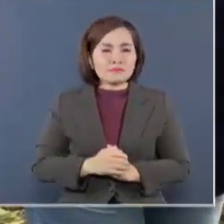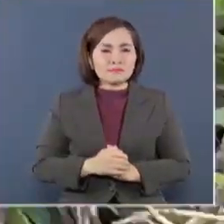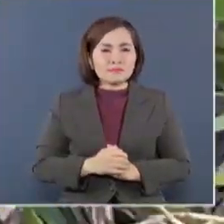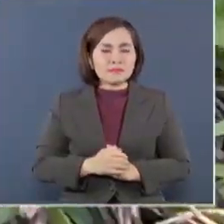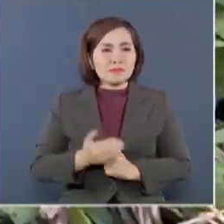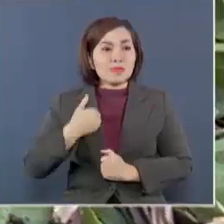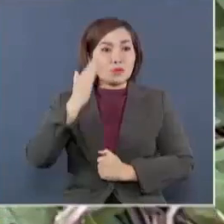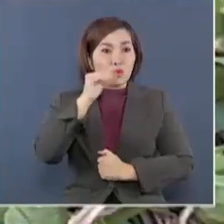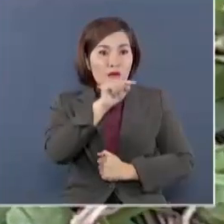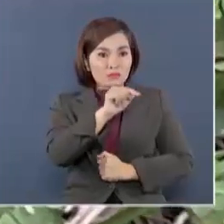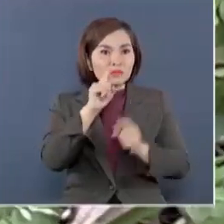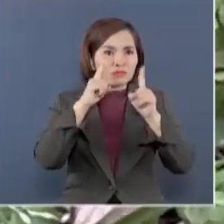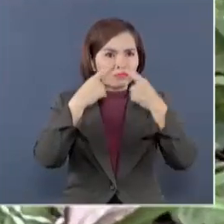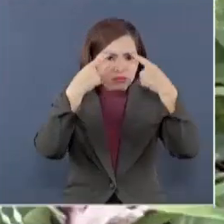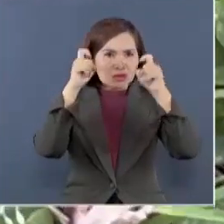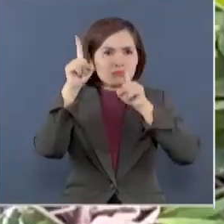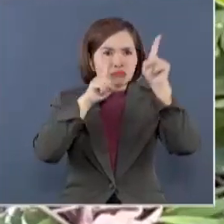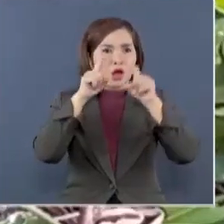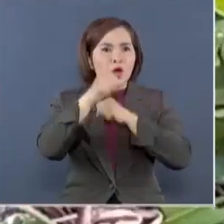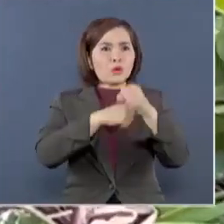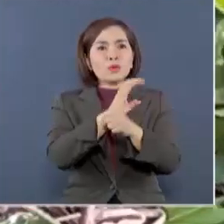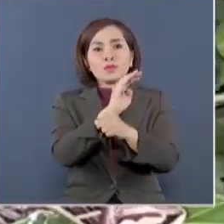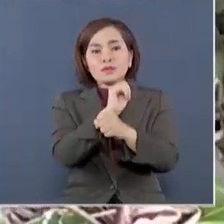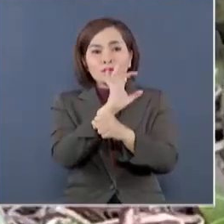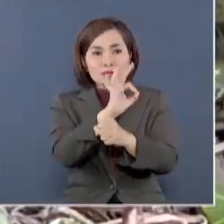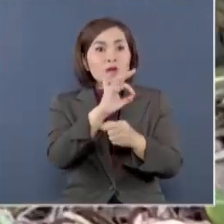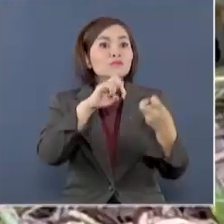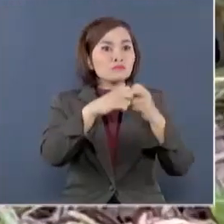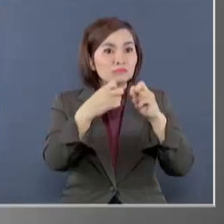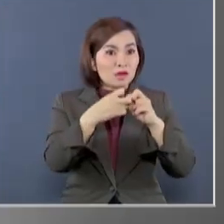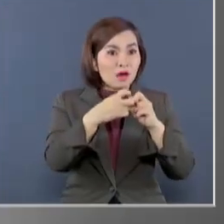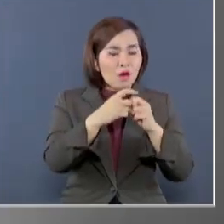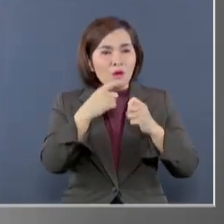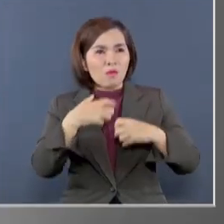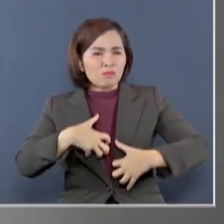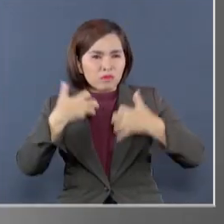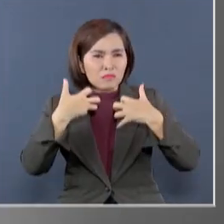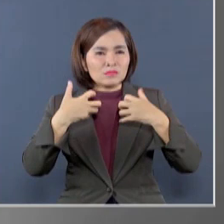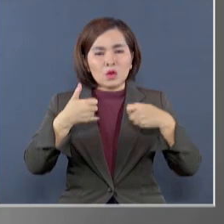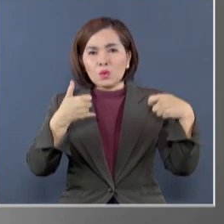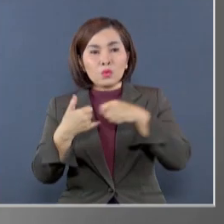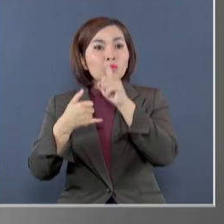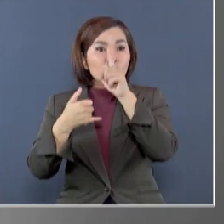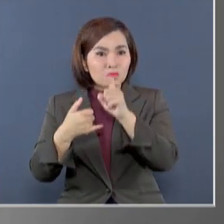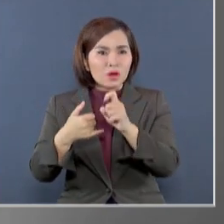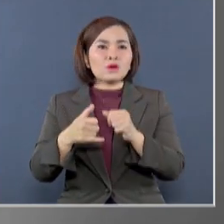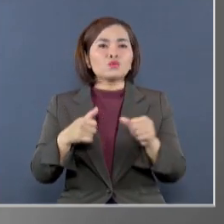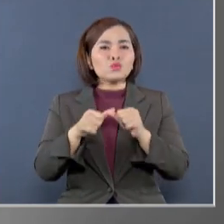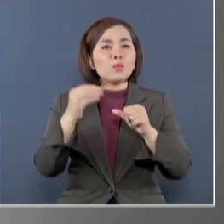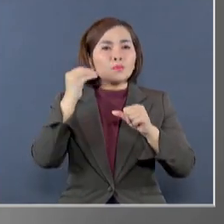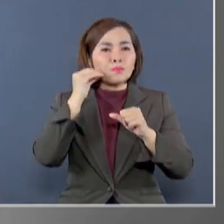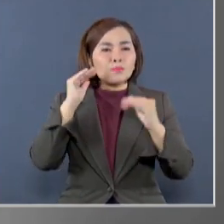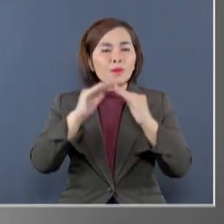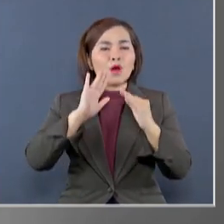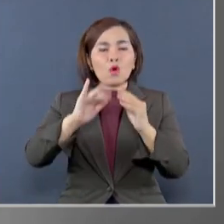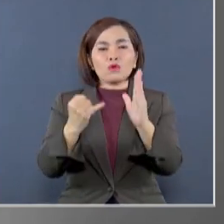อนุเดชอายุ49ปีช่วงนั้นเนี่ยกำลังคลุ้มคลั่งเลยฮะเหตุการณ์นี้เกิดขึ้นที่บ้านหลังหนึ่งในอำเภอท่าพนมจังหวัดนครพนมแล้